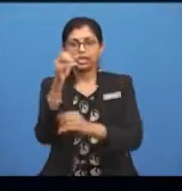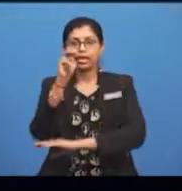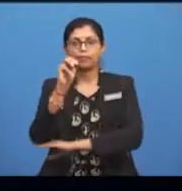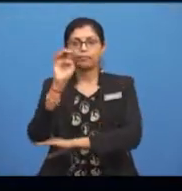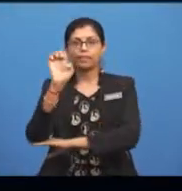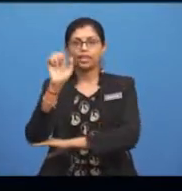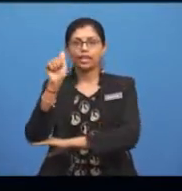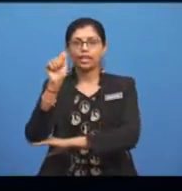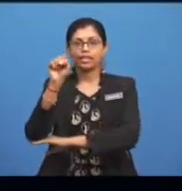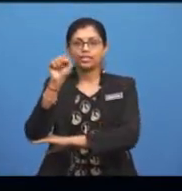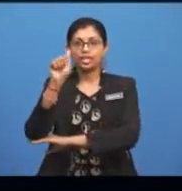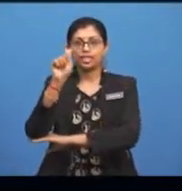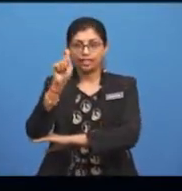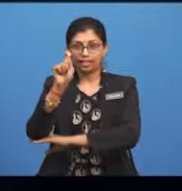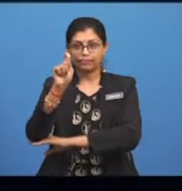System Sendirian Berhad.